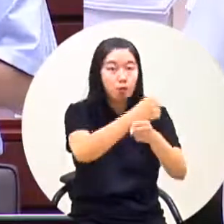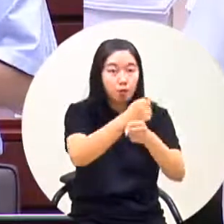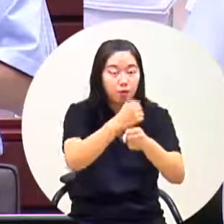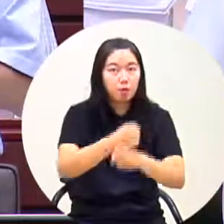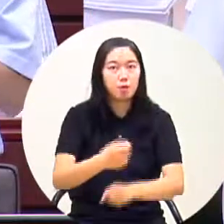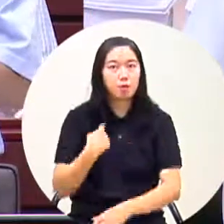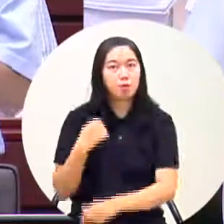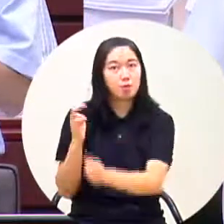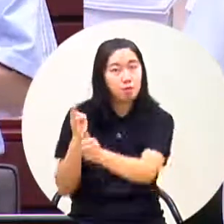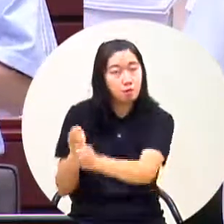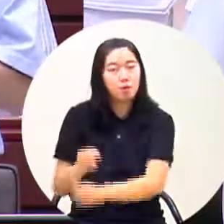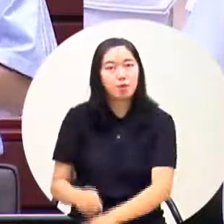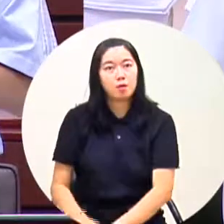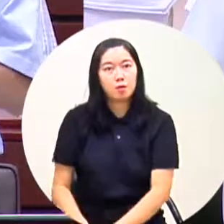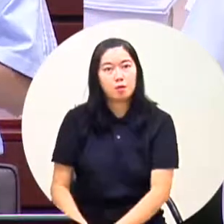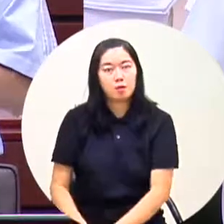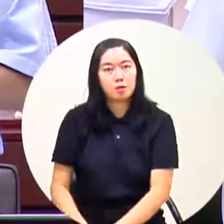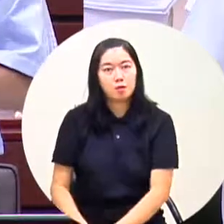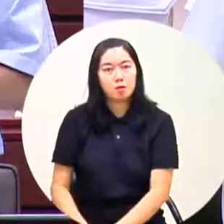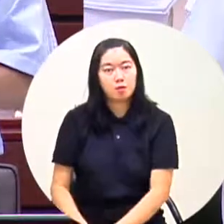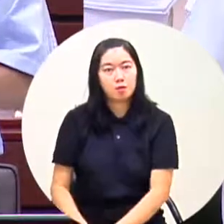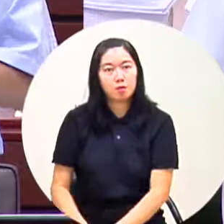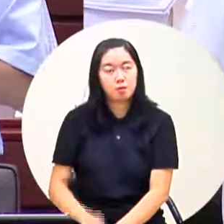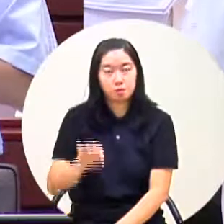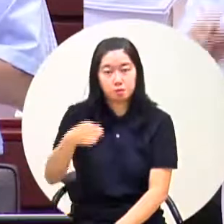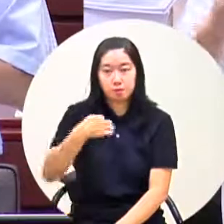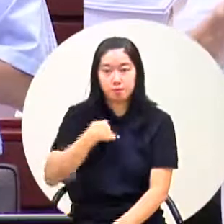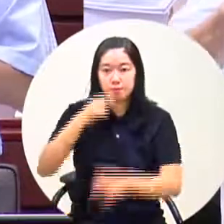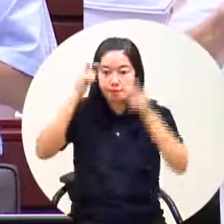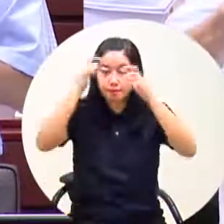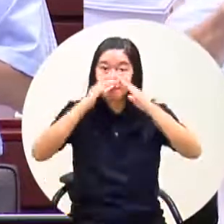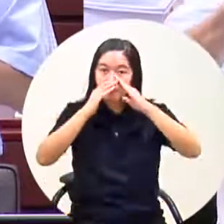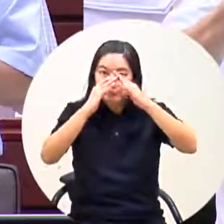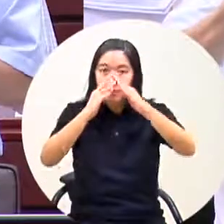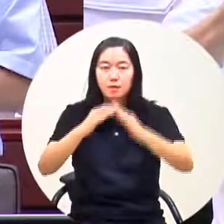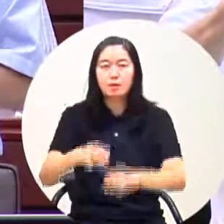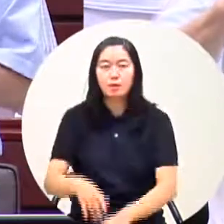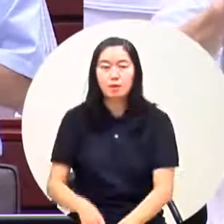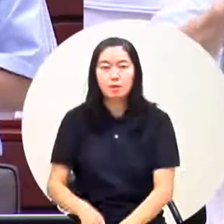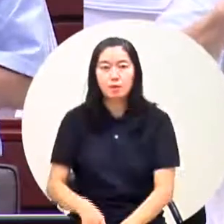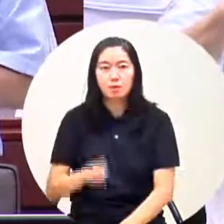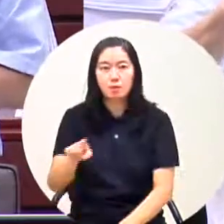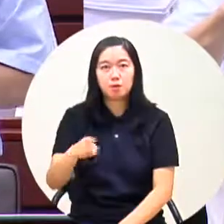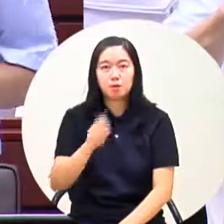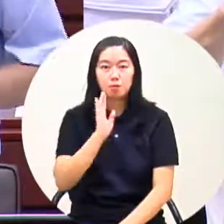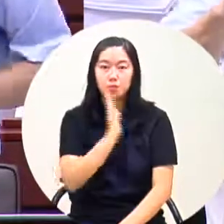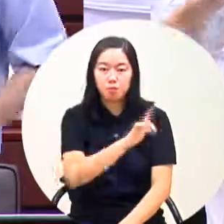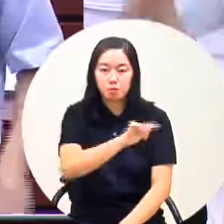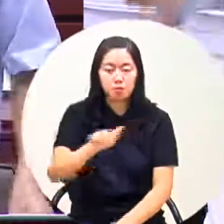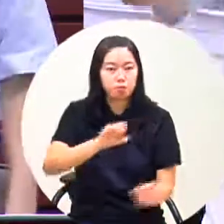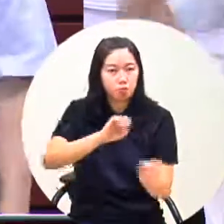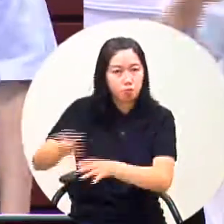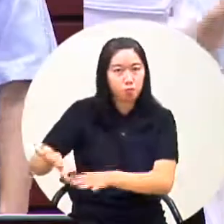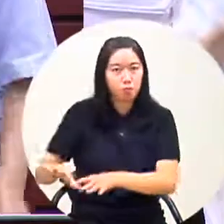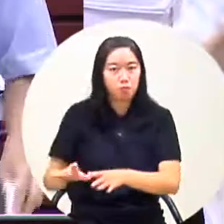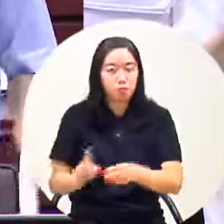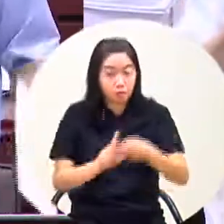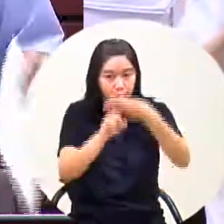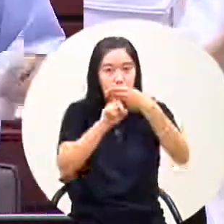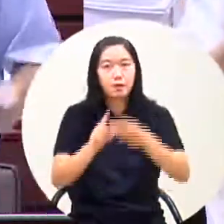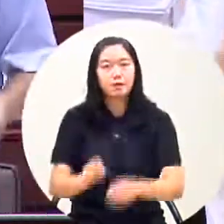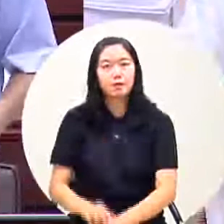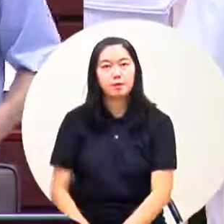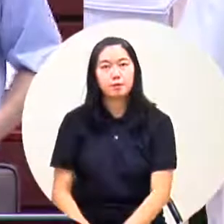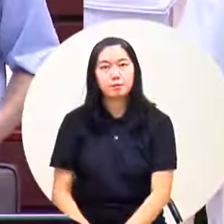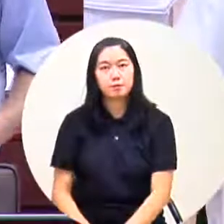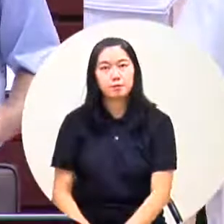这部分爱尽量以按高雄市的遮的废弃物为主啦，吼。所以甲